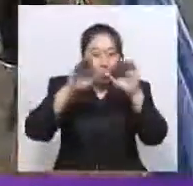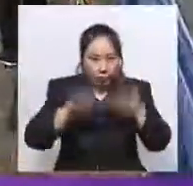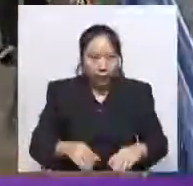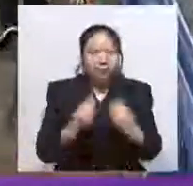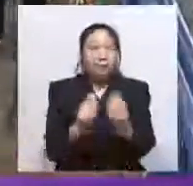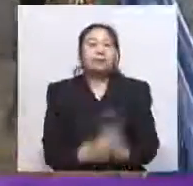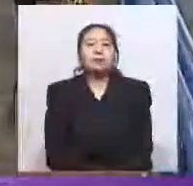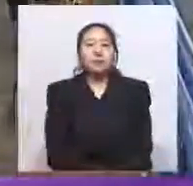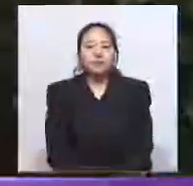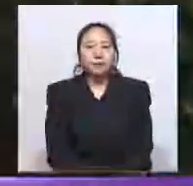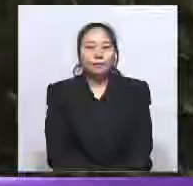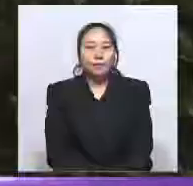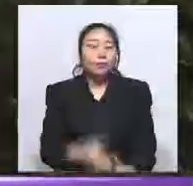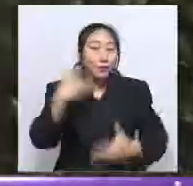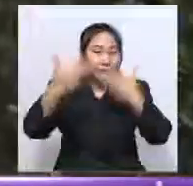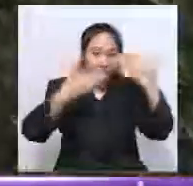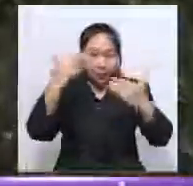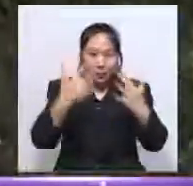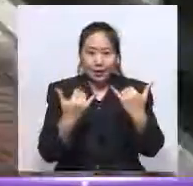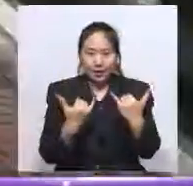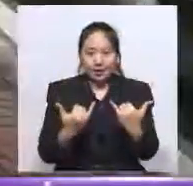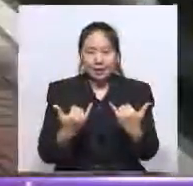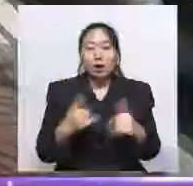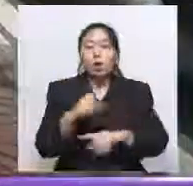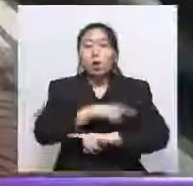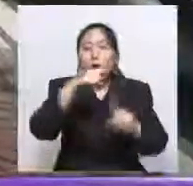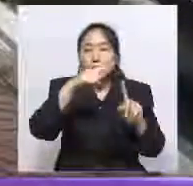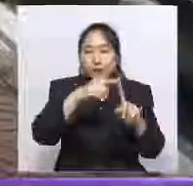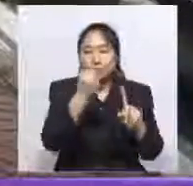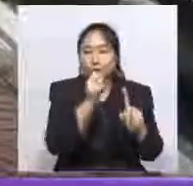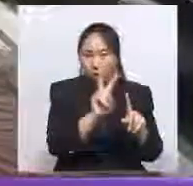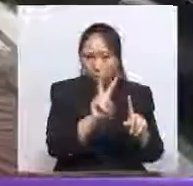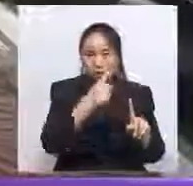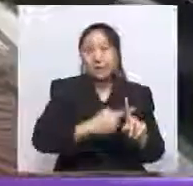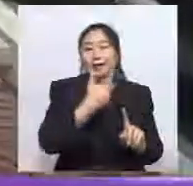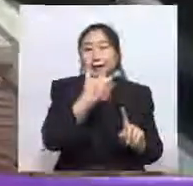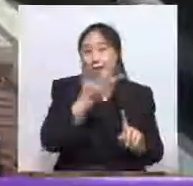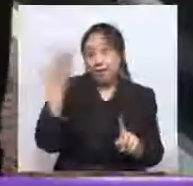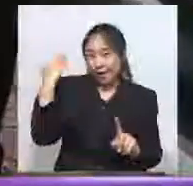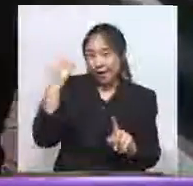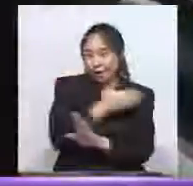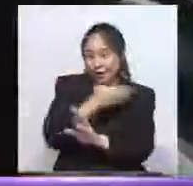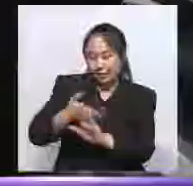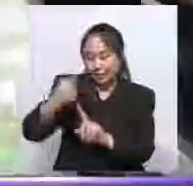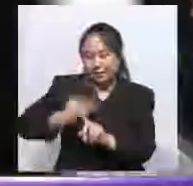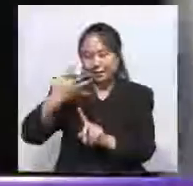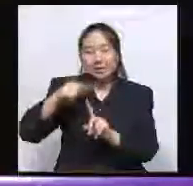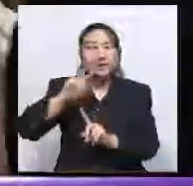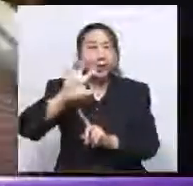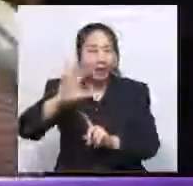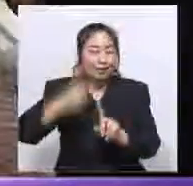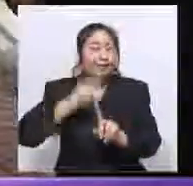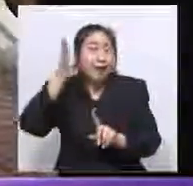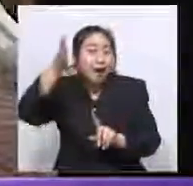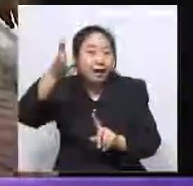องประชาชนค่ะกิจกรรมครั้งนี้นะคะจะมีขึ้นระหว่างวันที่12มีนาคมที่ผ่านมาถึงวันที่5เมษายนเดือนหน้าค่ะ